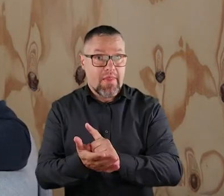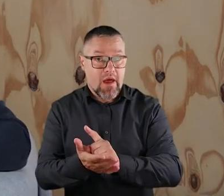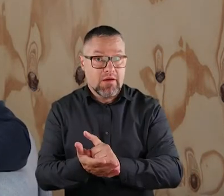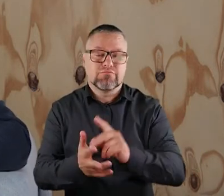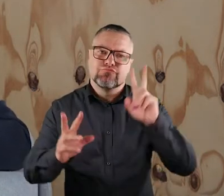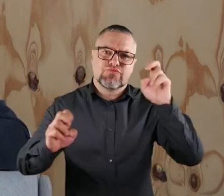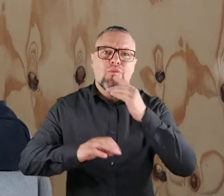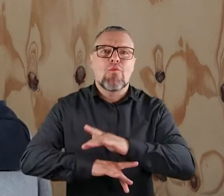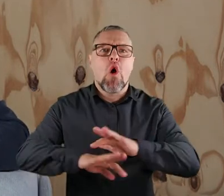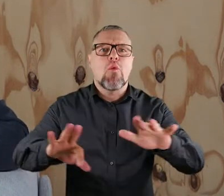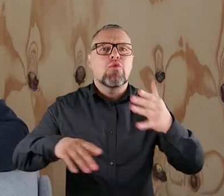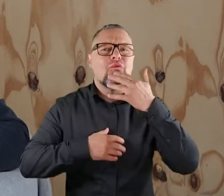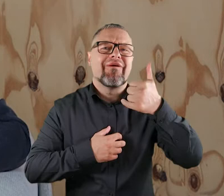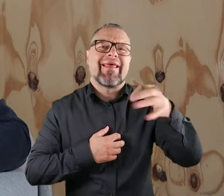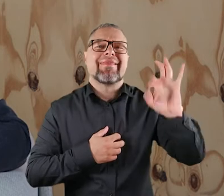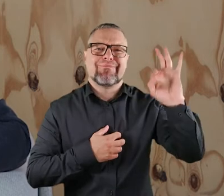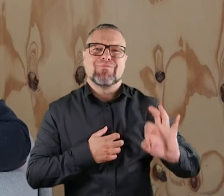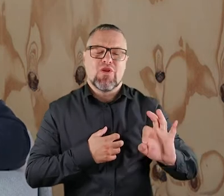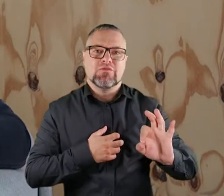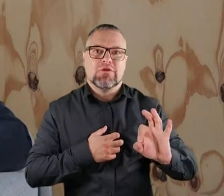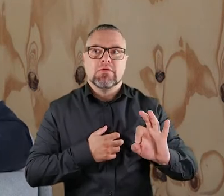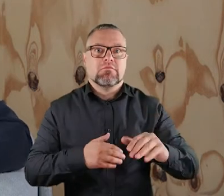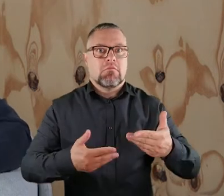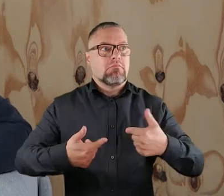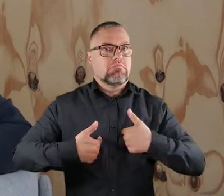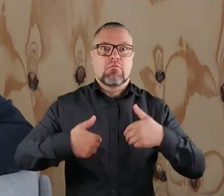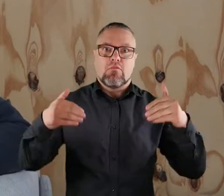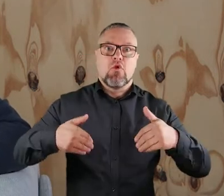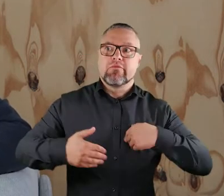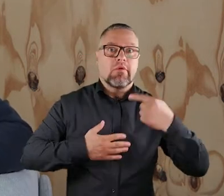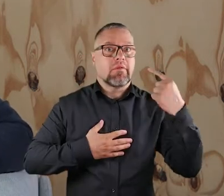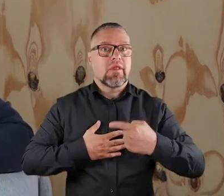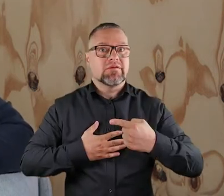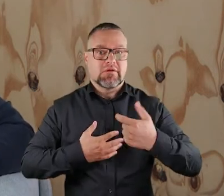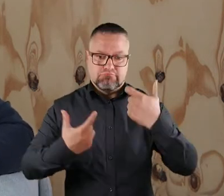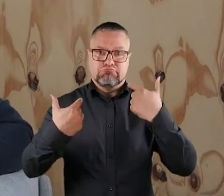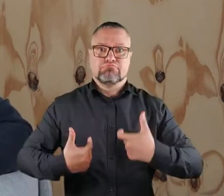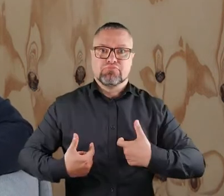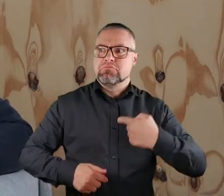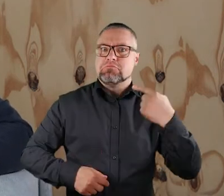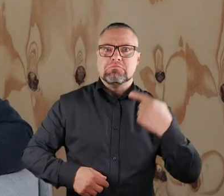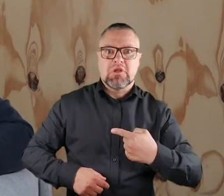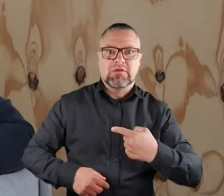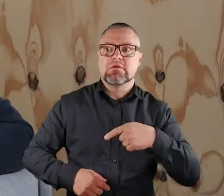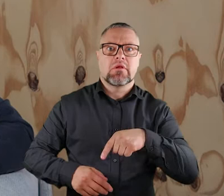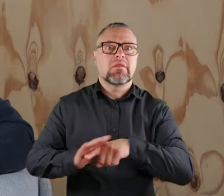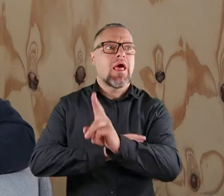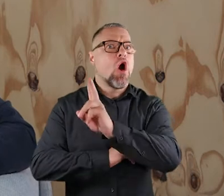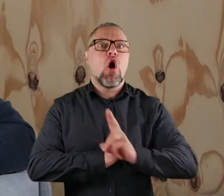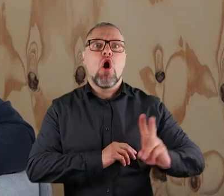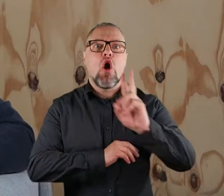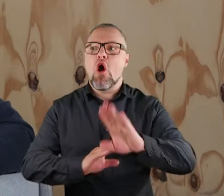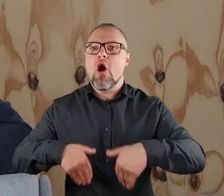dochodowego, zwany potocznie 1%, daje Państwu możliwość podjęcia też takiej indywidualnej decyzji o tym, do